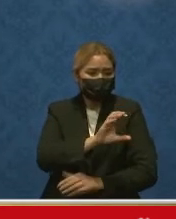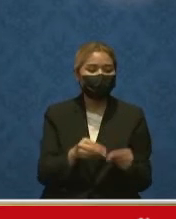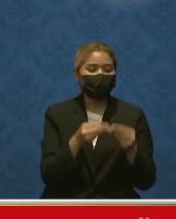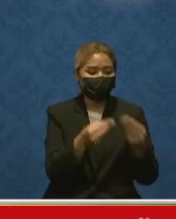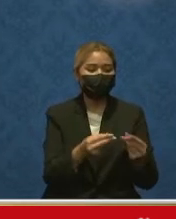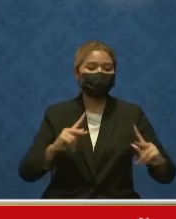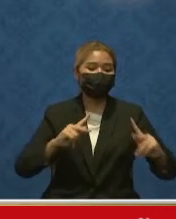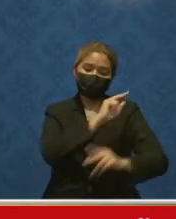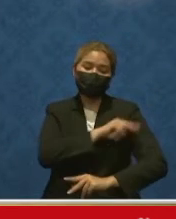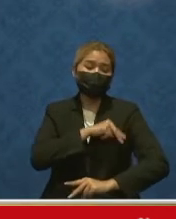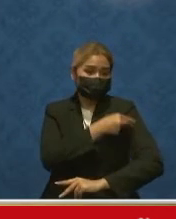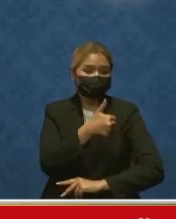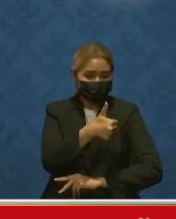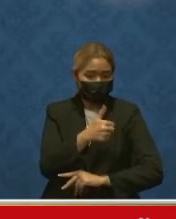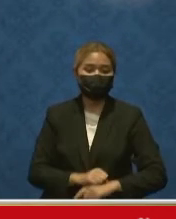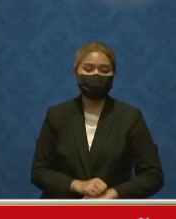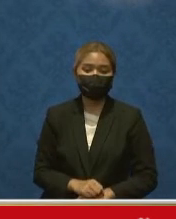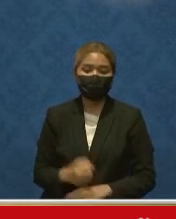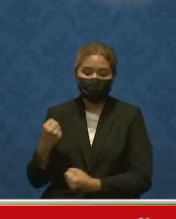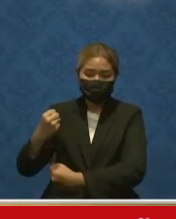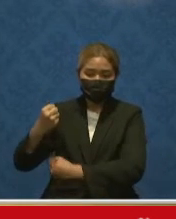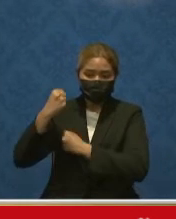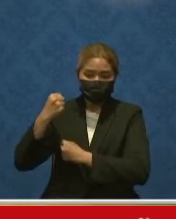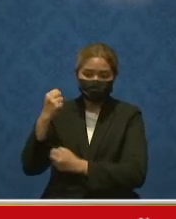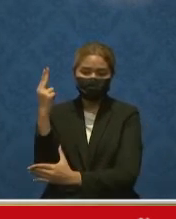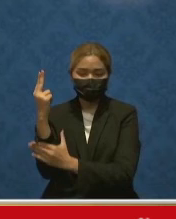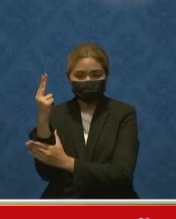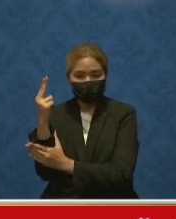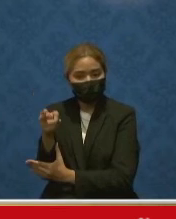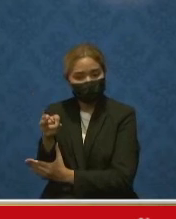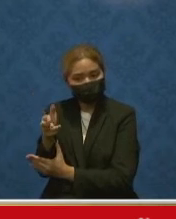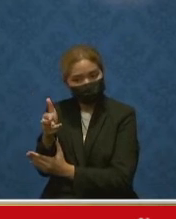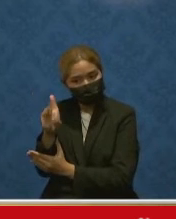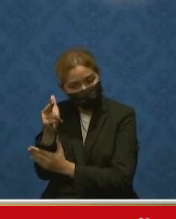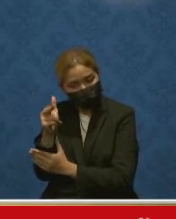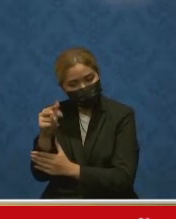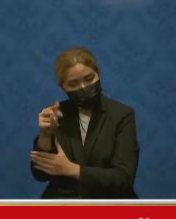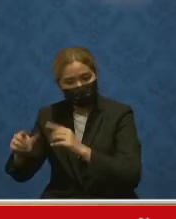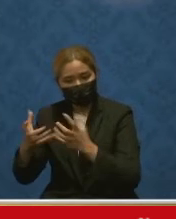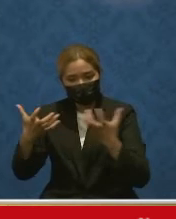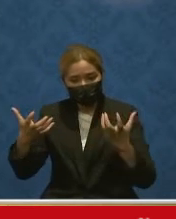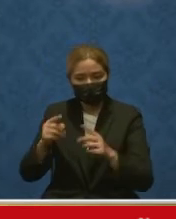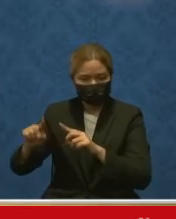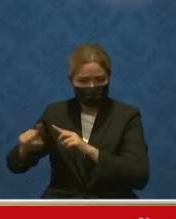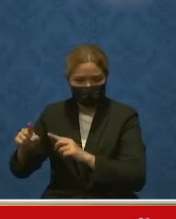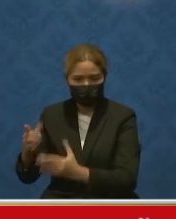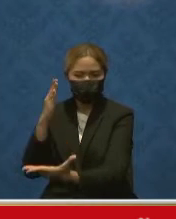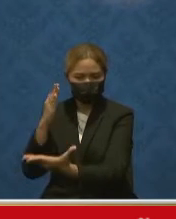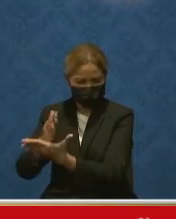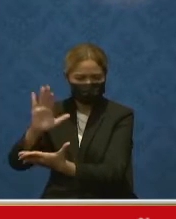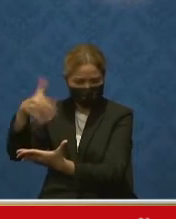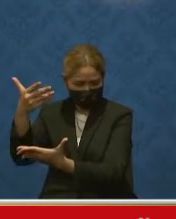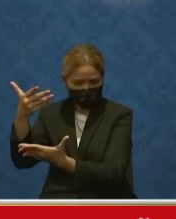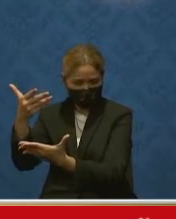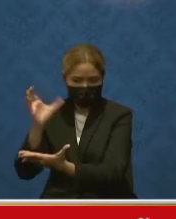ซื้อปืน 10กระบอกเอาซัก 2กระบอกก่อนได้ไหมหรือวัดก่อนวิ่งเลยที่ผมบอกว่าผมไม่